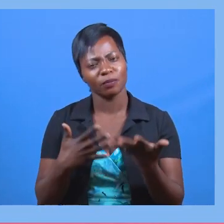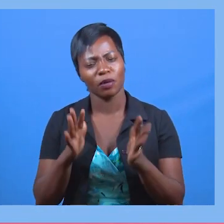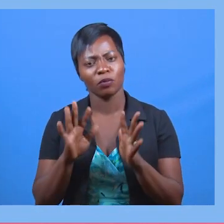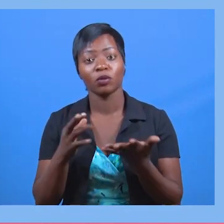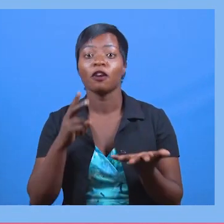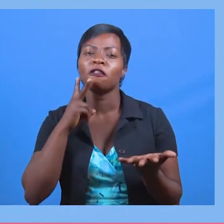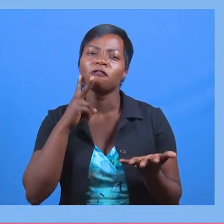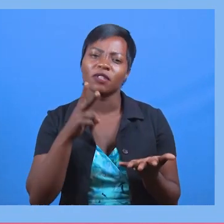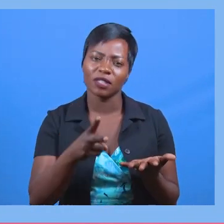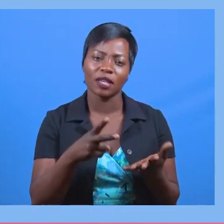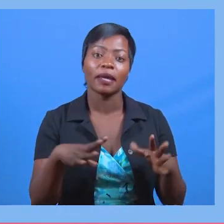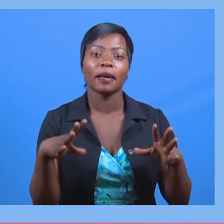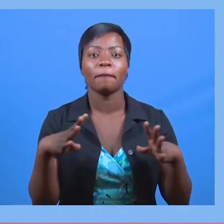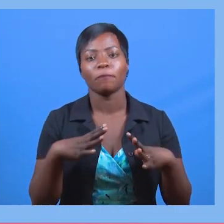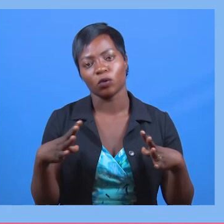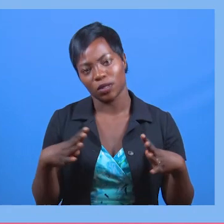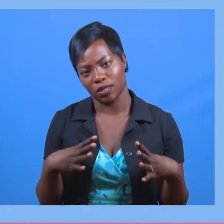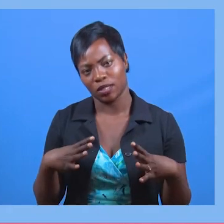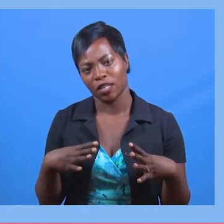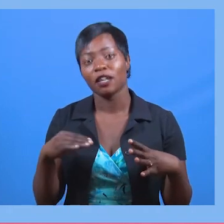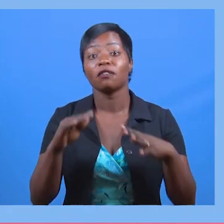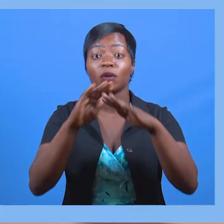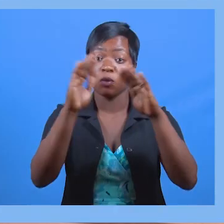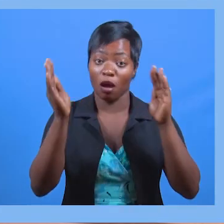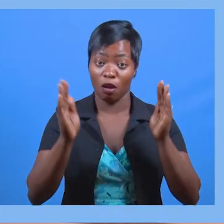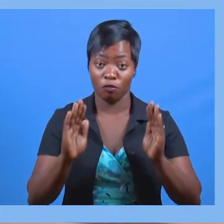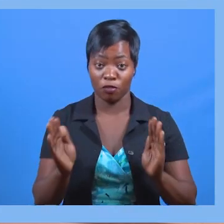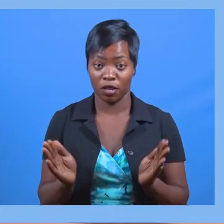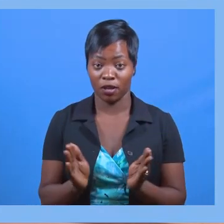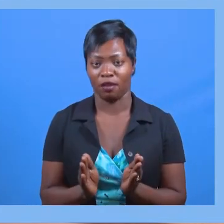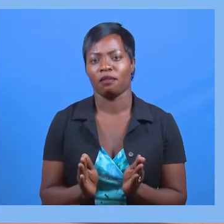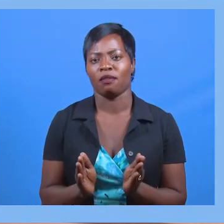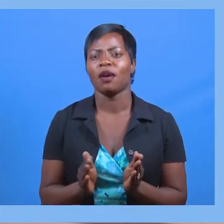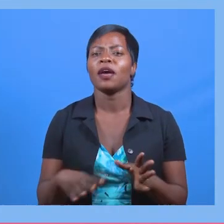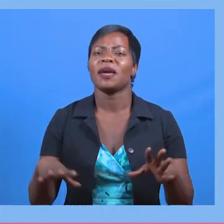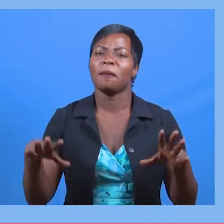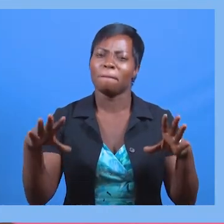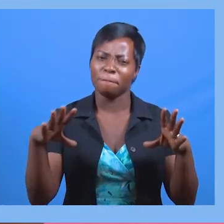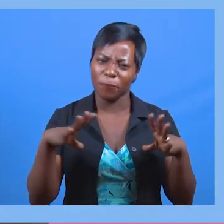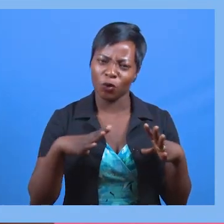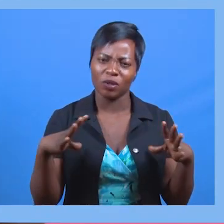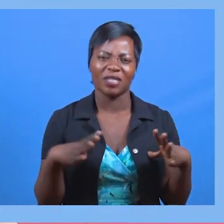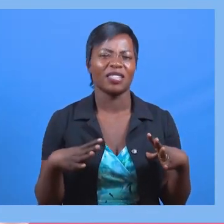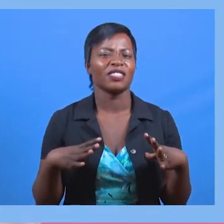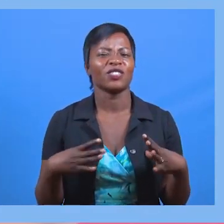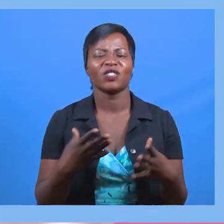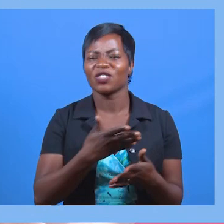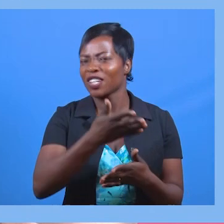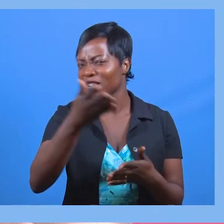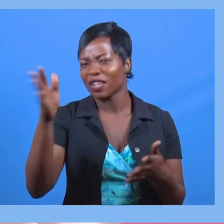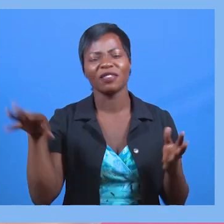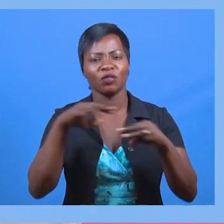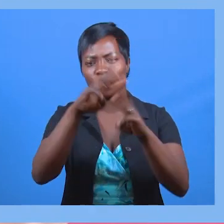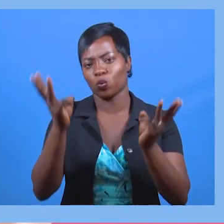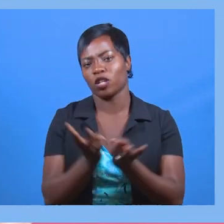kushanyirwa uku kunokosha even mudunhu redu reAfrica, uyezve kunokosha even mudunhu rese repasi